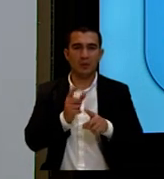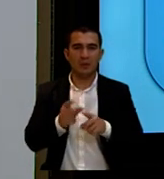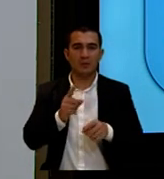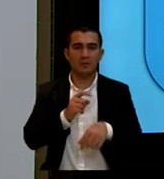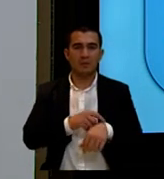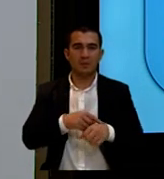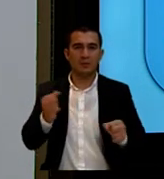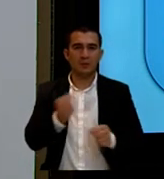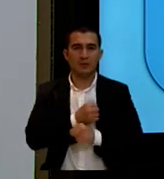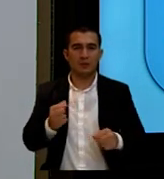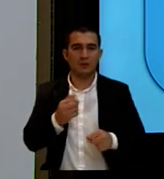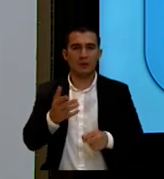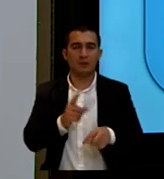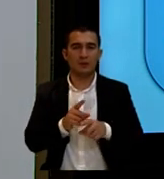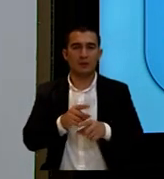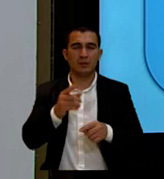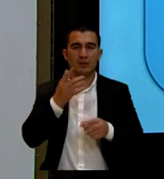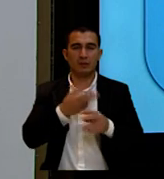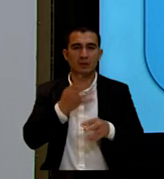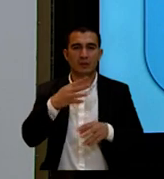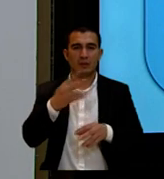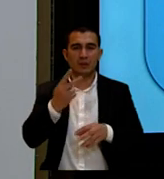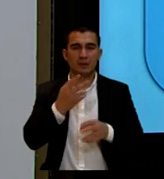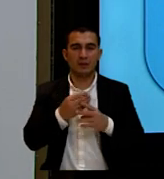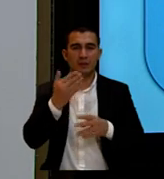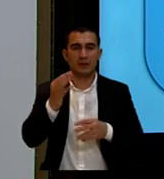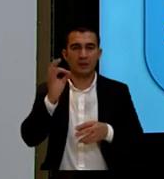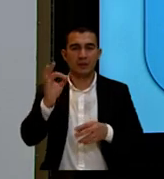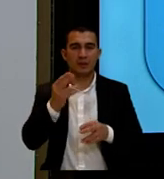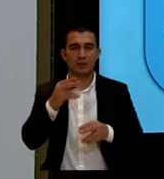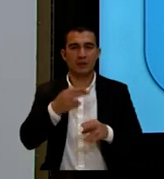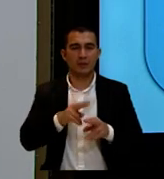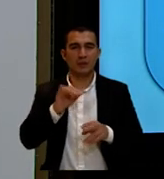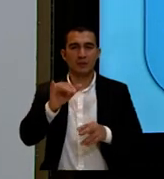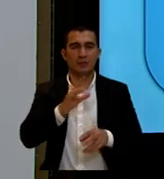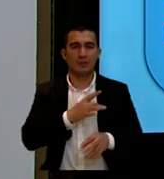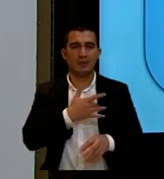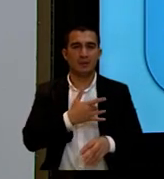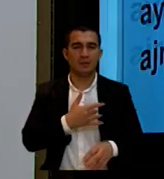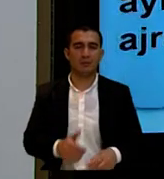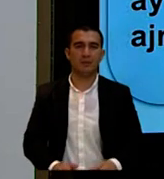harorati baland, ya'ni 42 gradusni tashkil etadi.